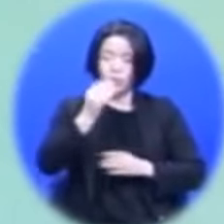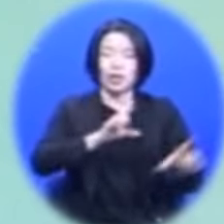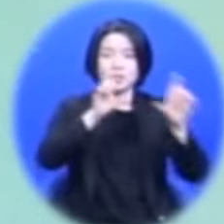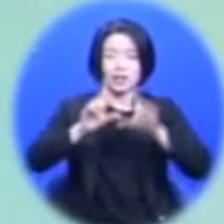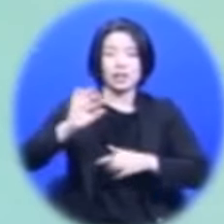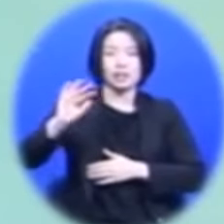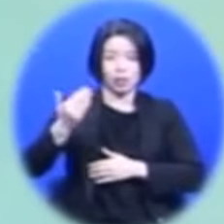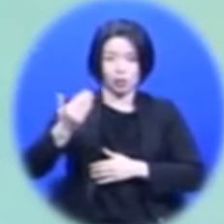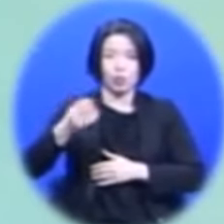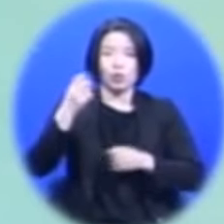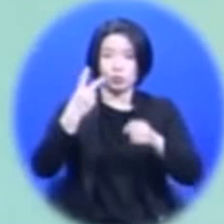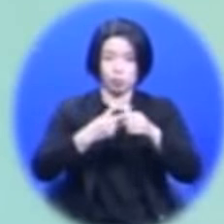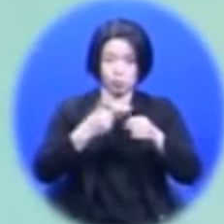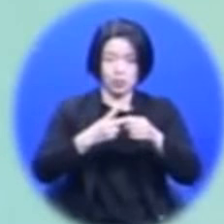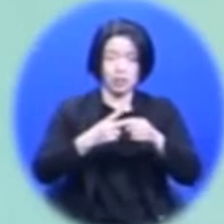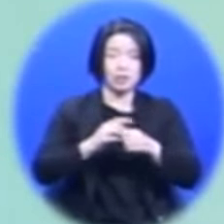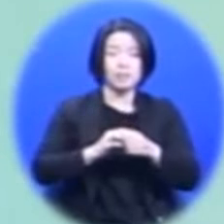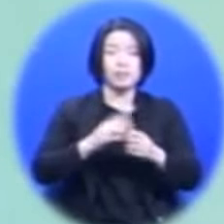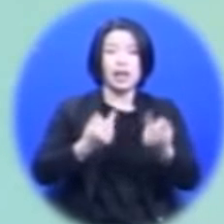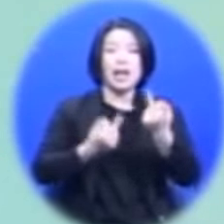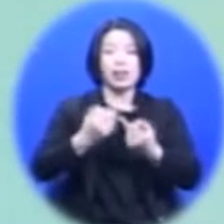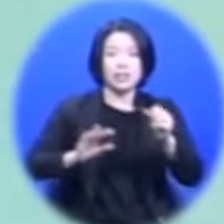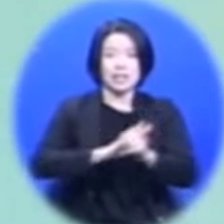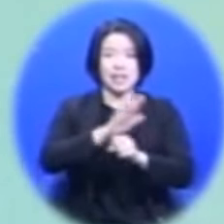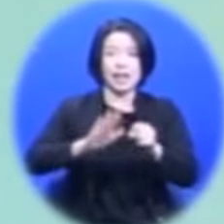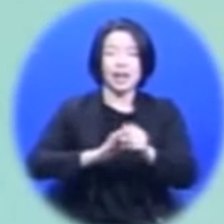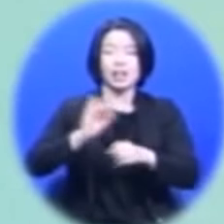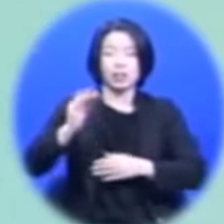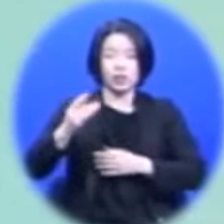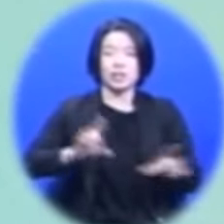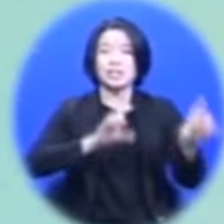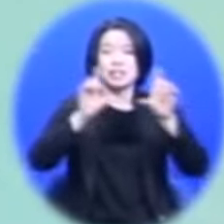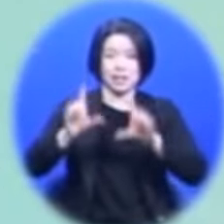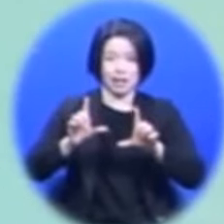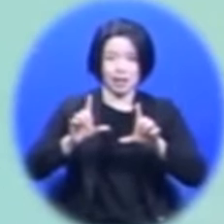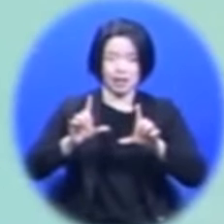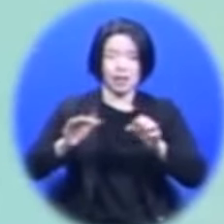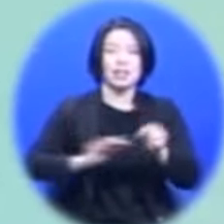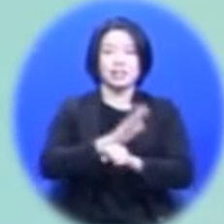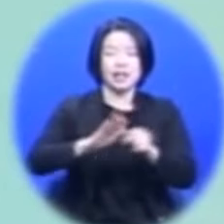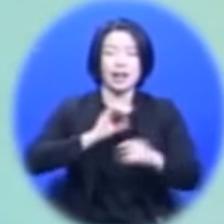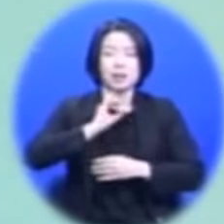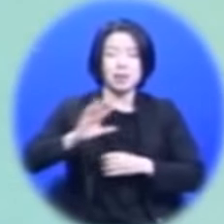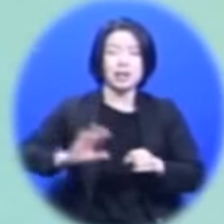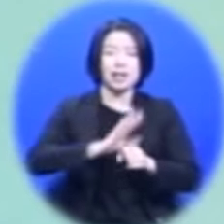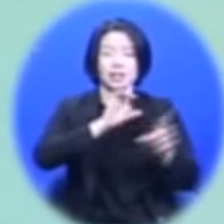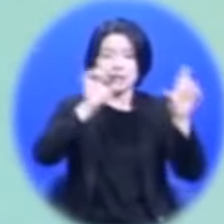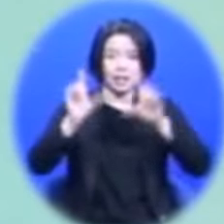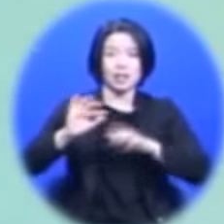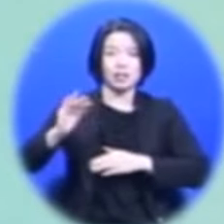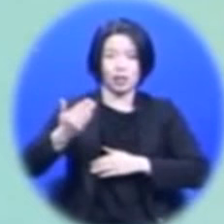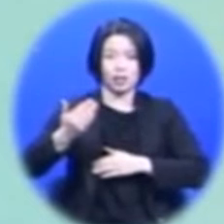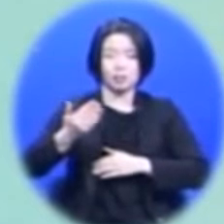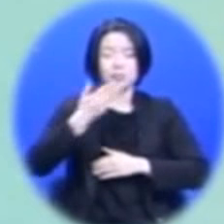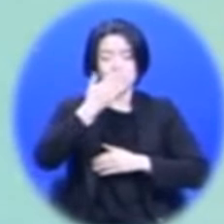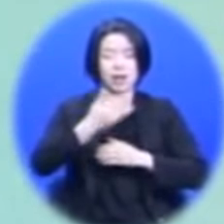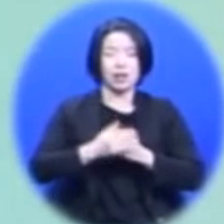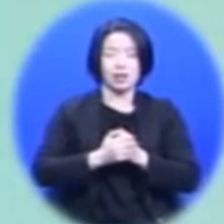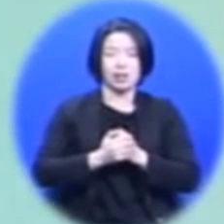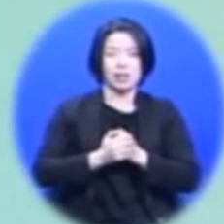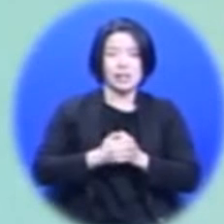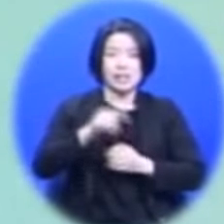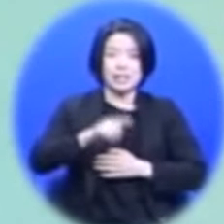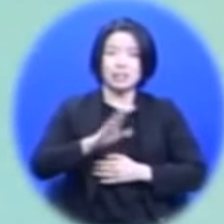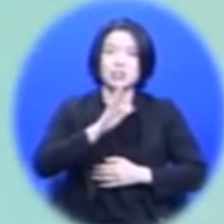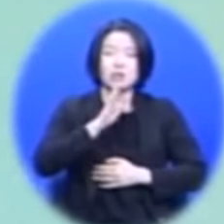살게 되고 또 하나는 형제를 사랑하는 삶을 사랑만 하며 사는 삶을 살게 됩니다. 이건